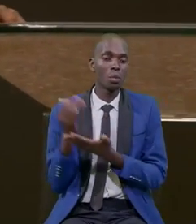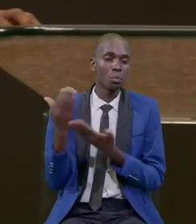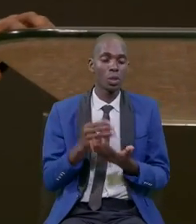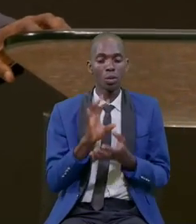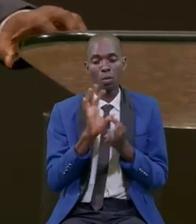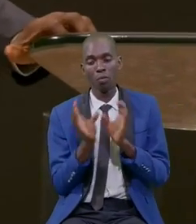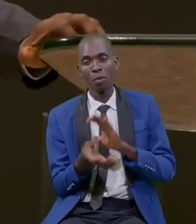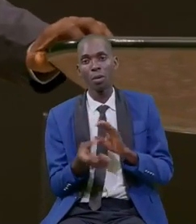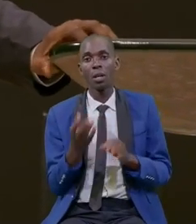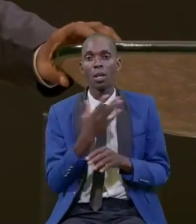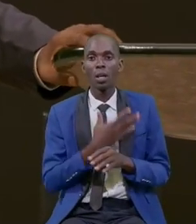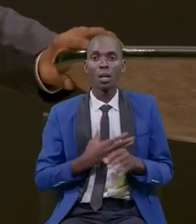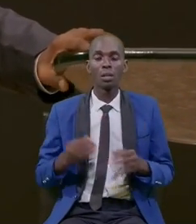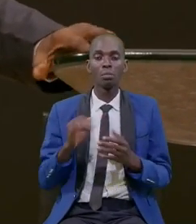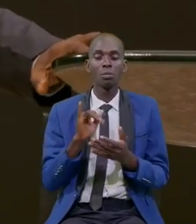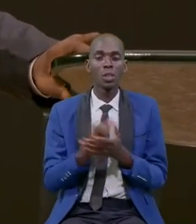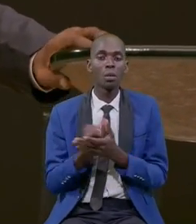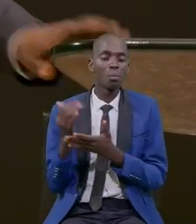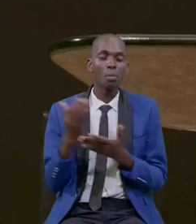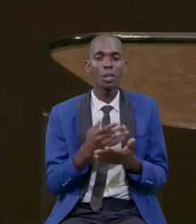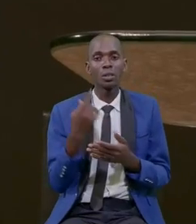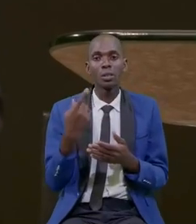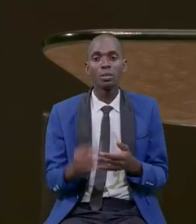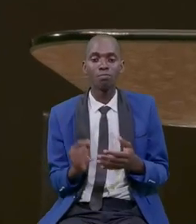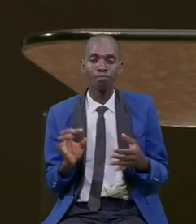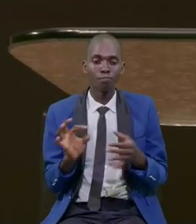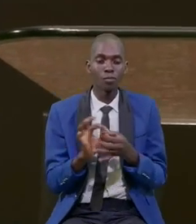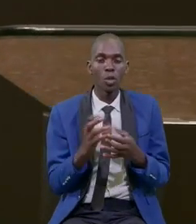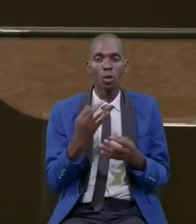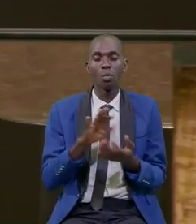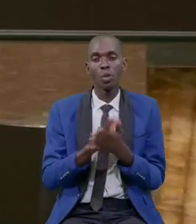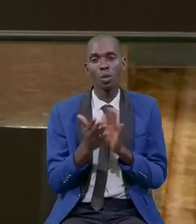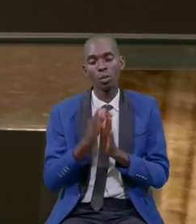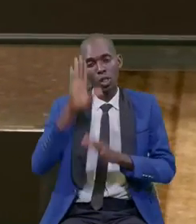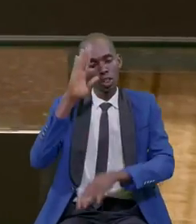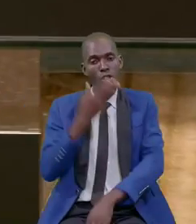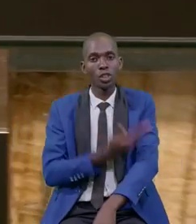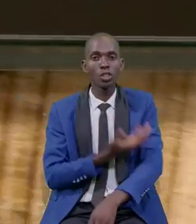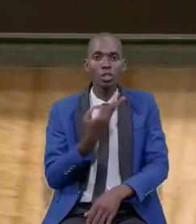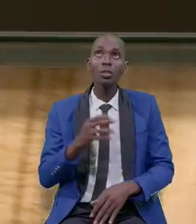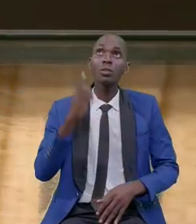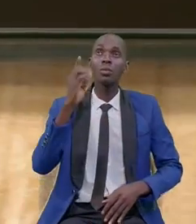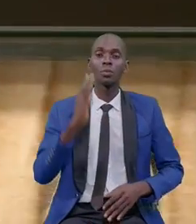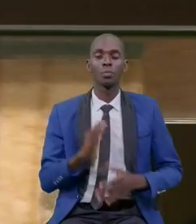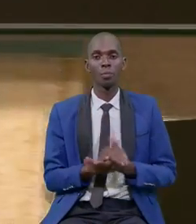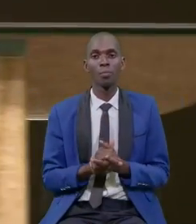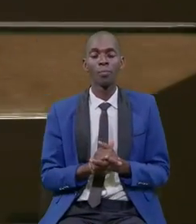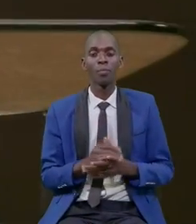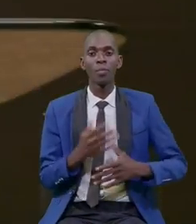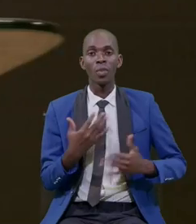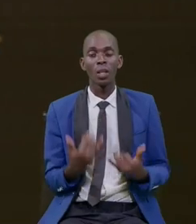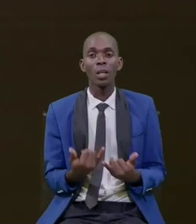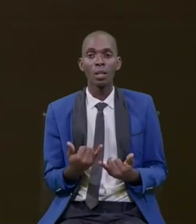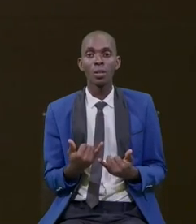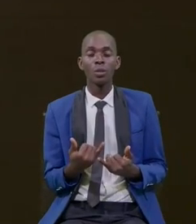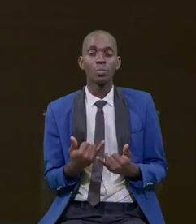conversion et la filiation dans le royaume de Dieu. Ici, Jacques souligne un autre